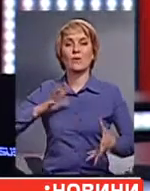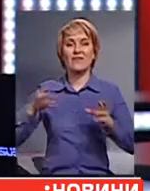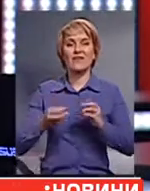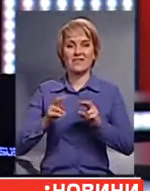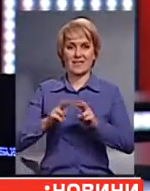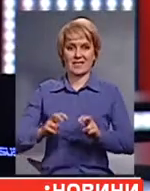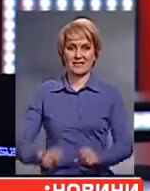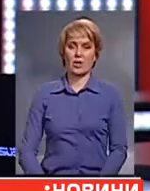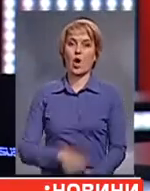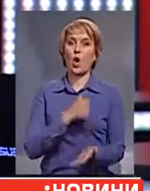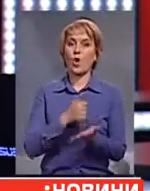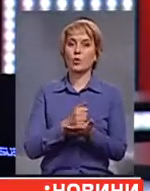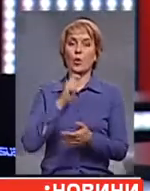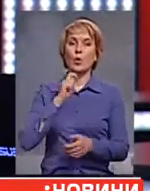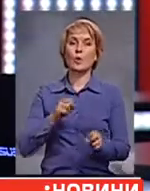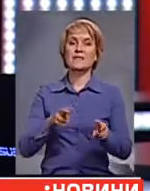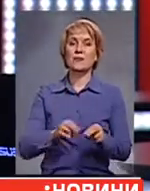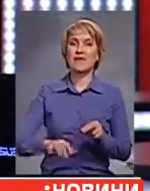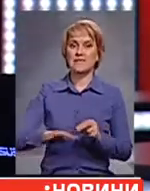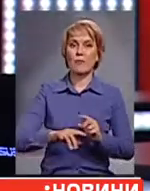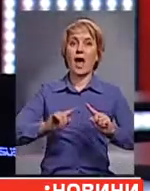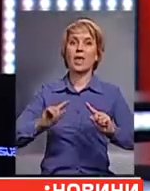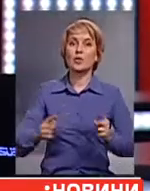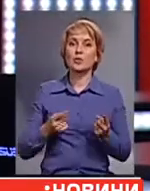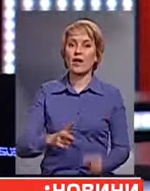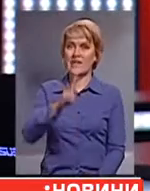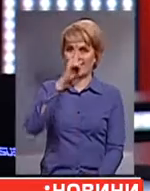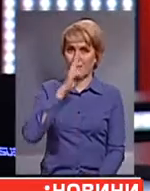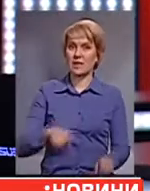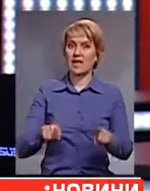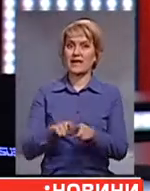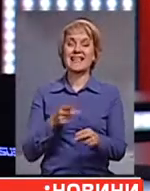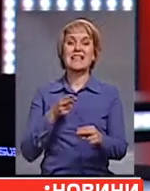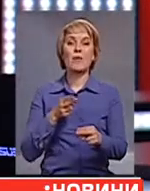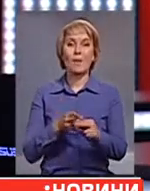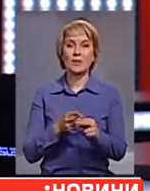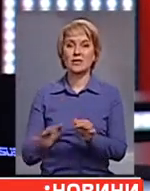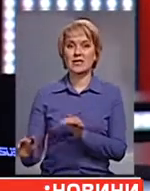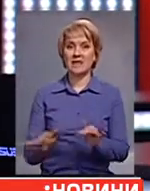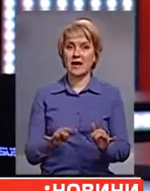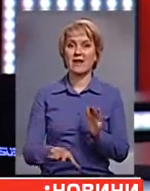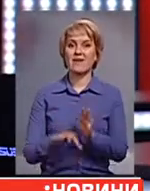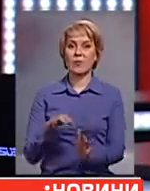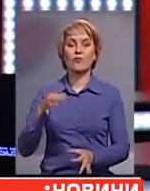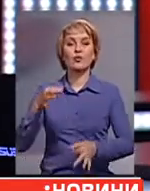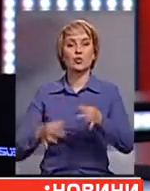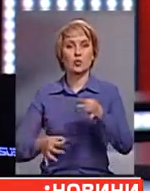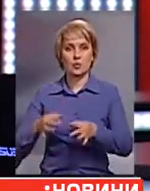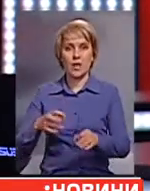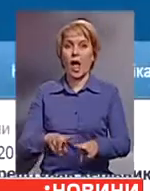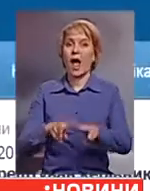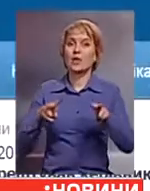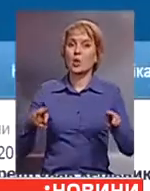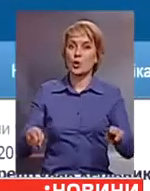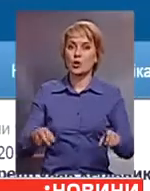Голову Укрспецзему заарештували на 2 місяці. Такий запобіжний захід для нього вибрав Голосіївський райсуд столиці. Аналогічне рішення